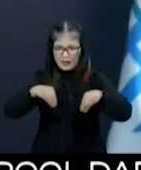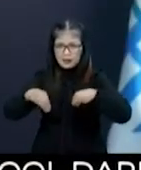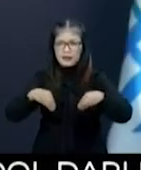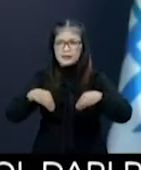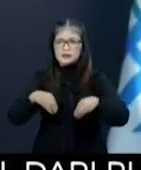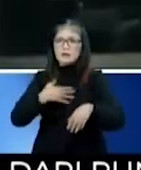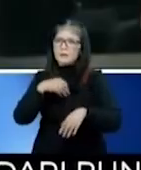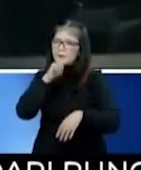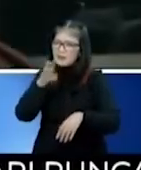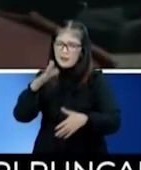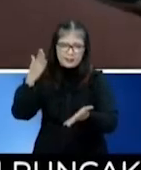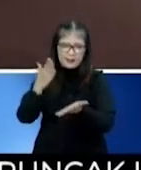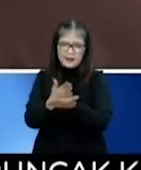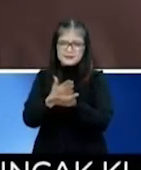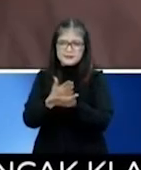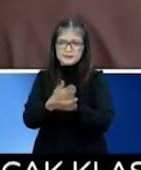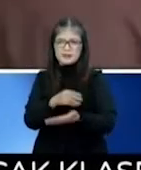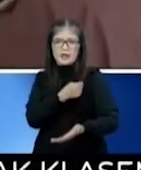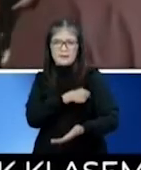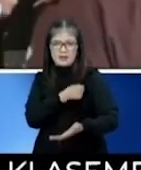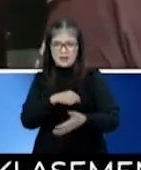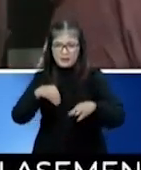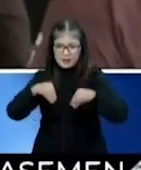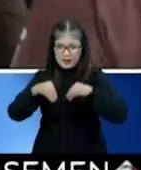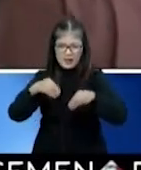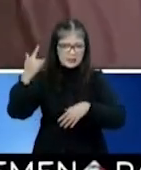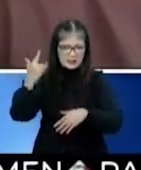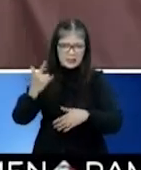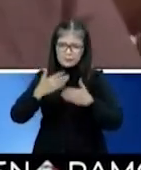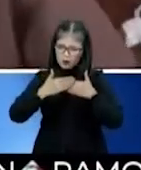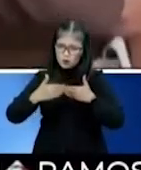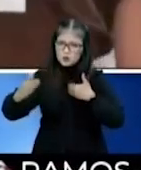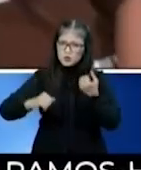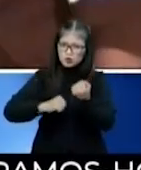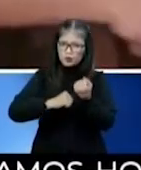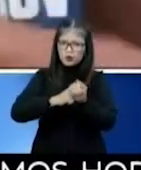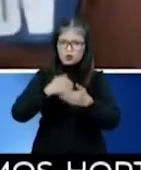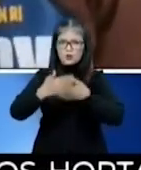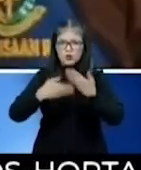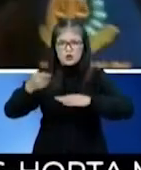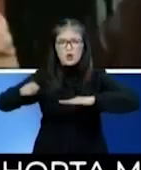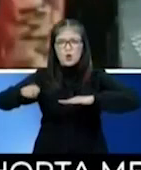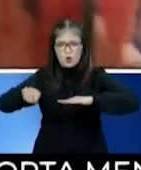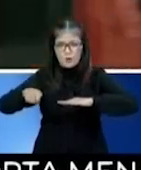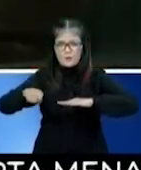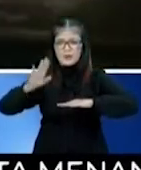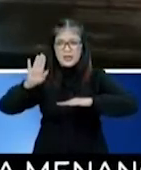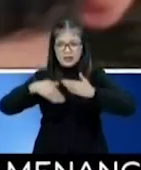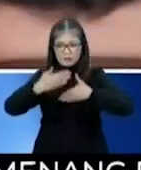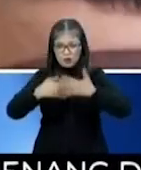menyatakan dengan tegas, Kementerian Perdagangan tetap dan terus mendukung proses hukum yang tengah berjalan saat